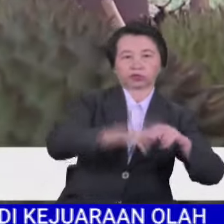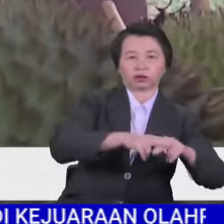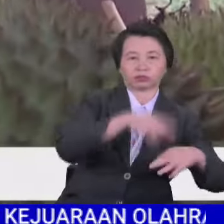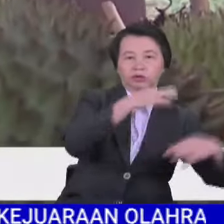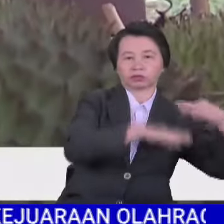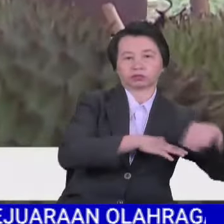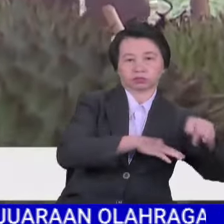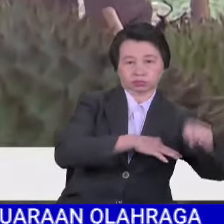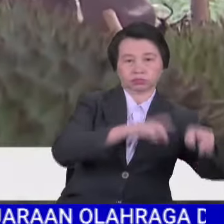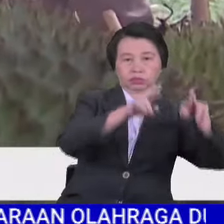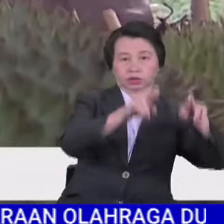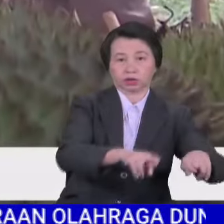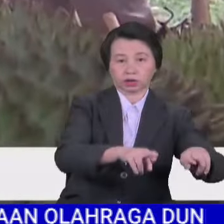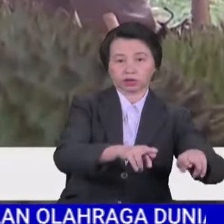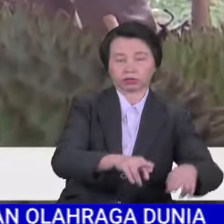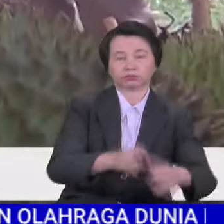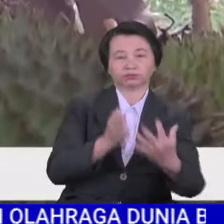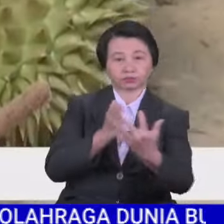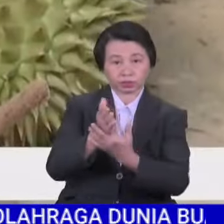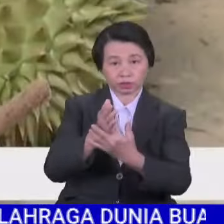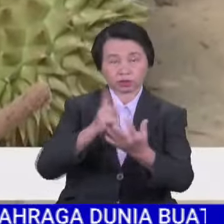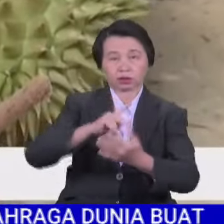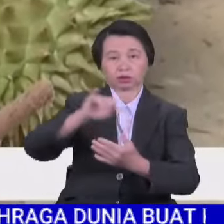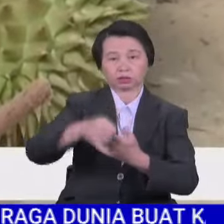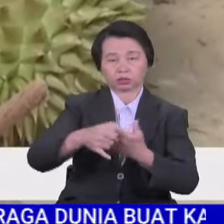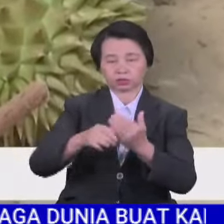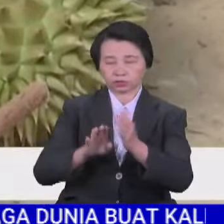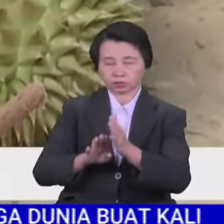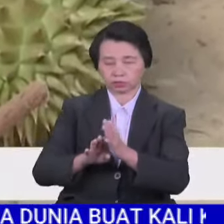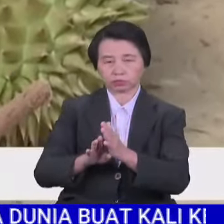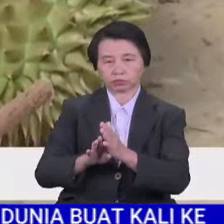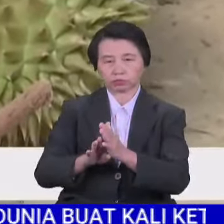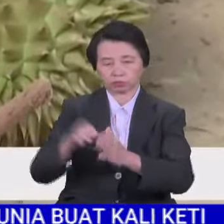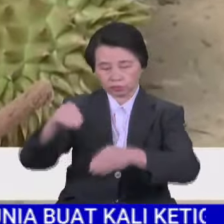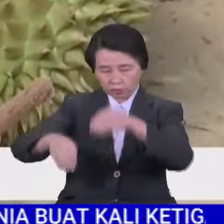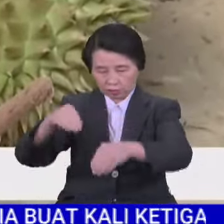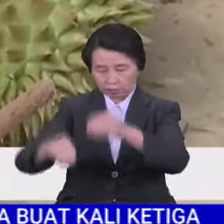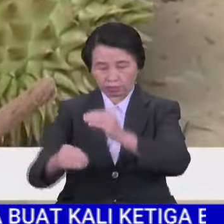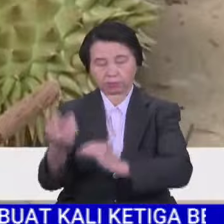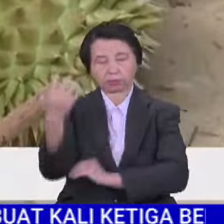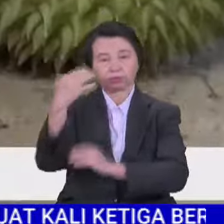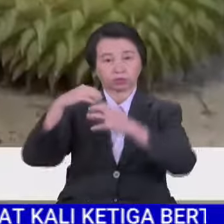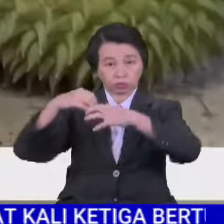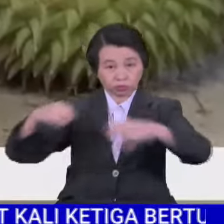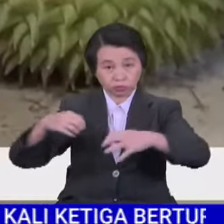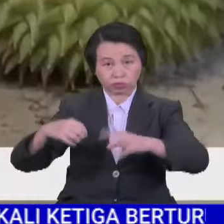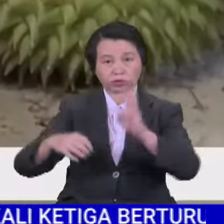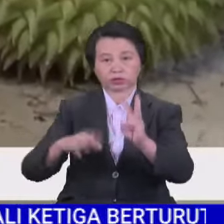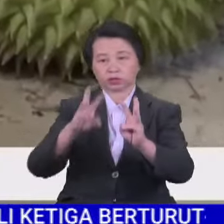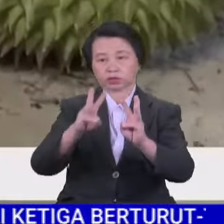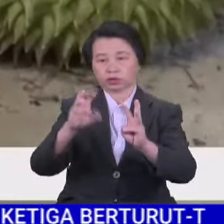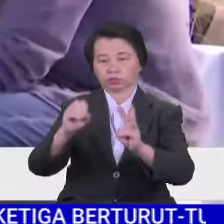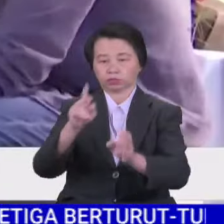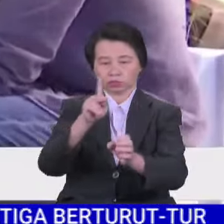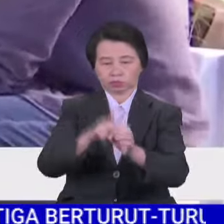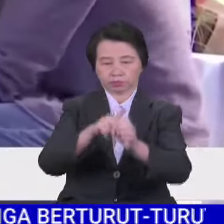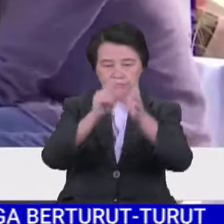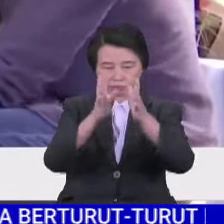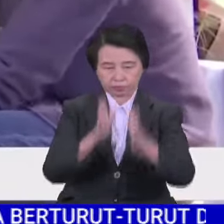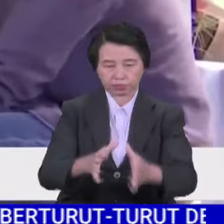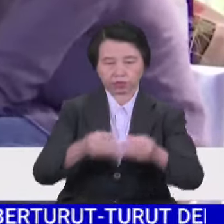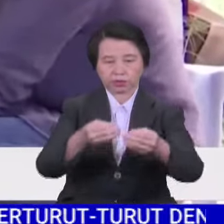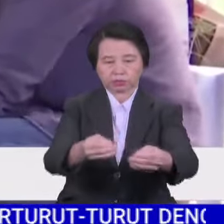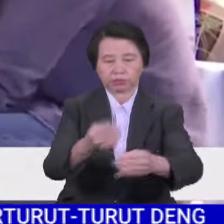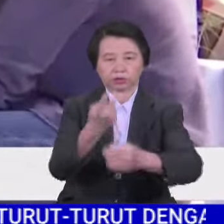rakyat katanya menerusi projek pembangunan tanaman durian premium sebanyak 660 peserta Project